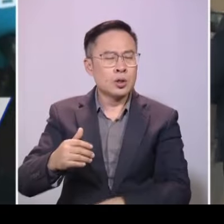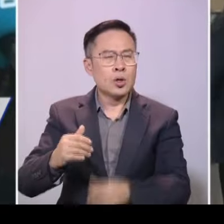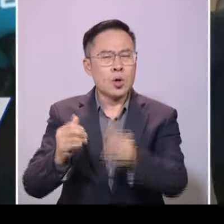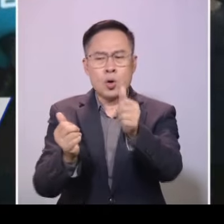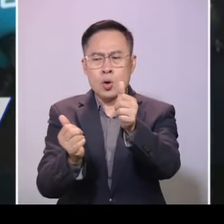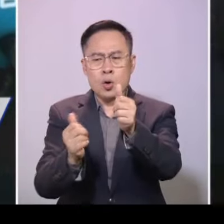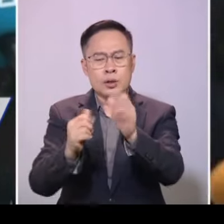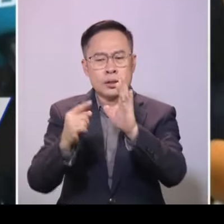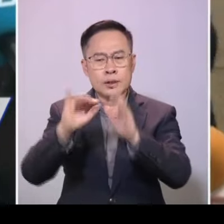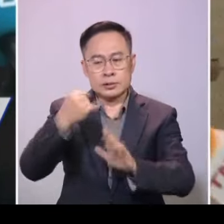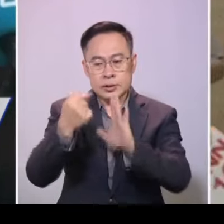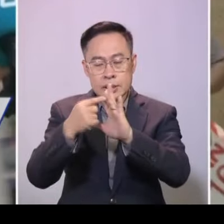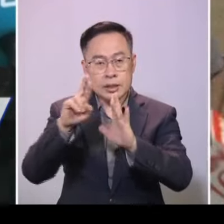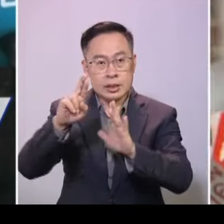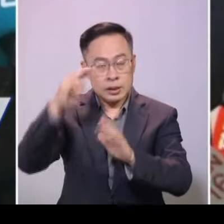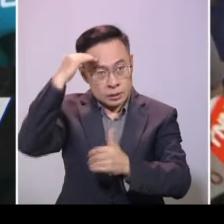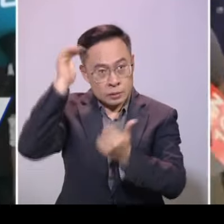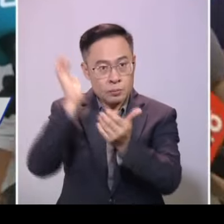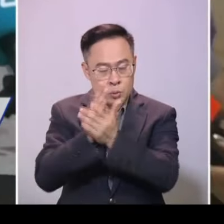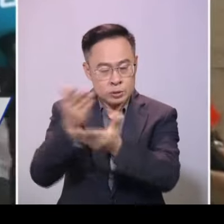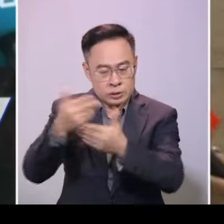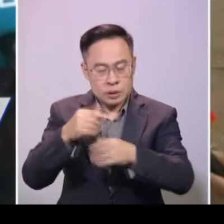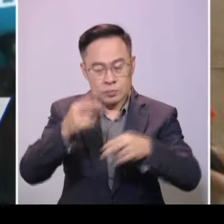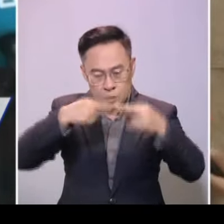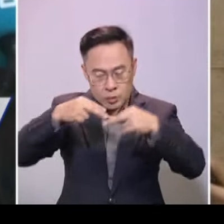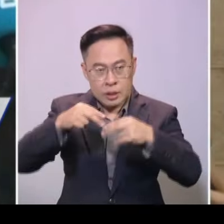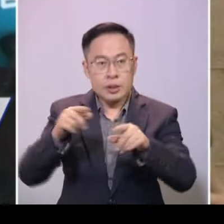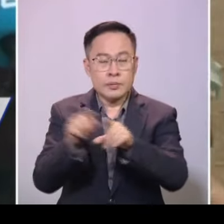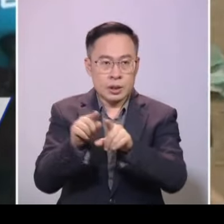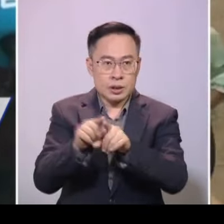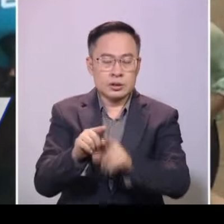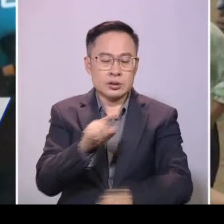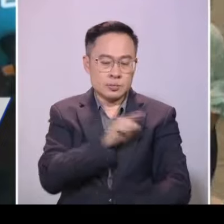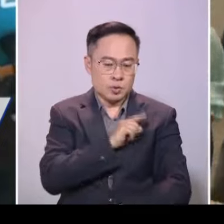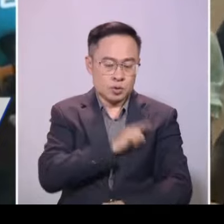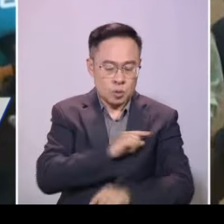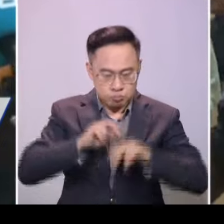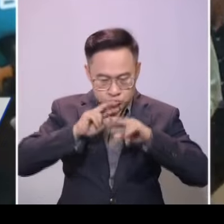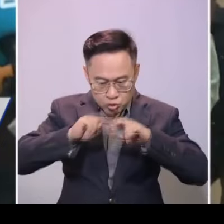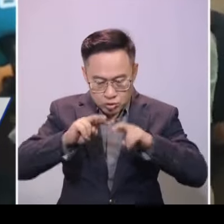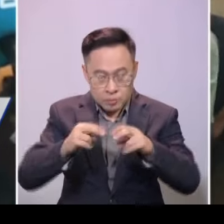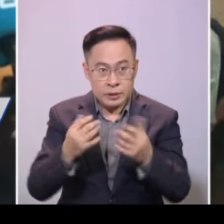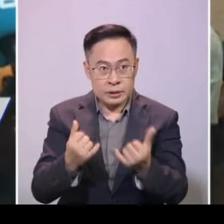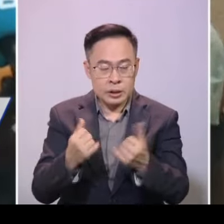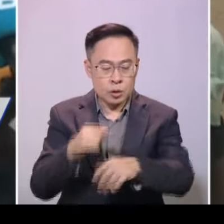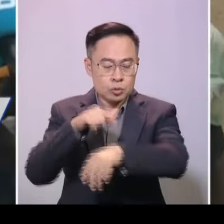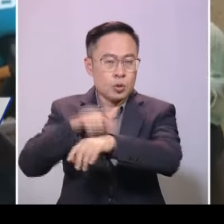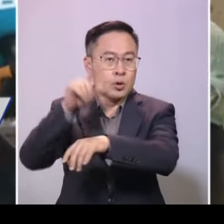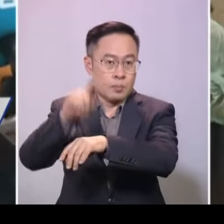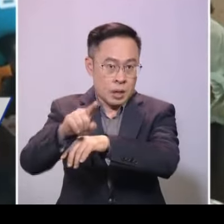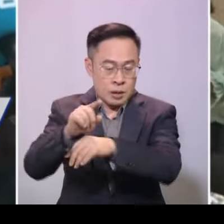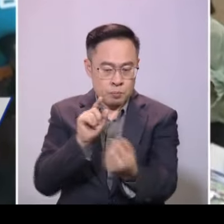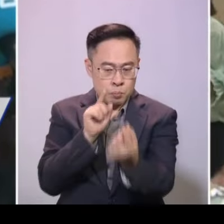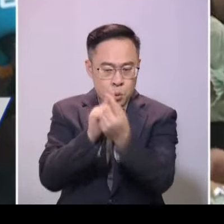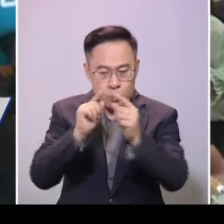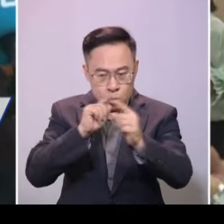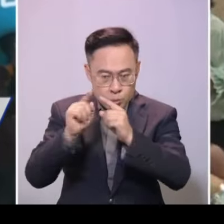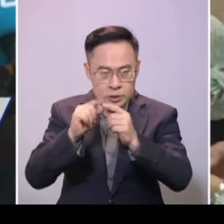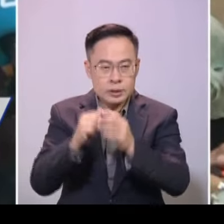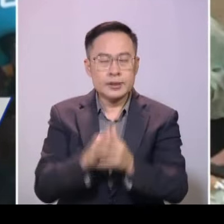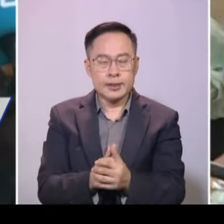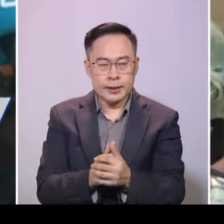วดทรงเจรตำรวจแห่งชาติซึ่งเป็นผู้กำกับดูแลเรื่องนี้โดยเฉพาะมาพบในช่วงบ่ายเพื่อเป็นการกำชับอี